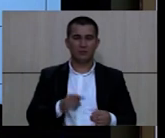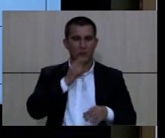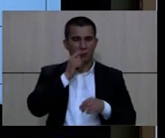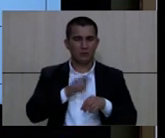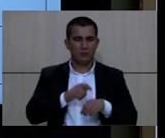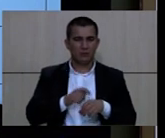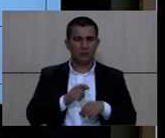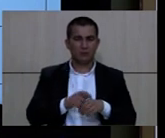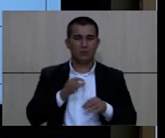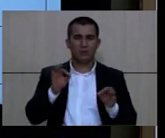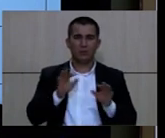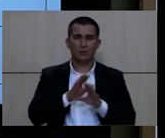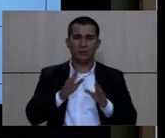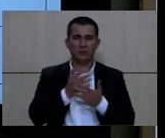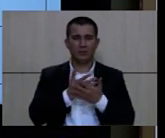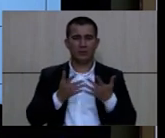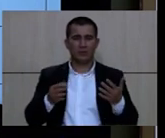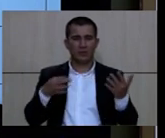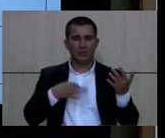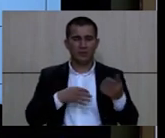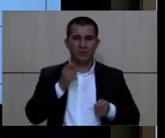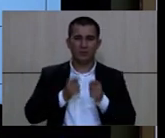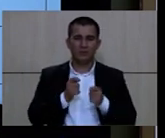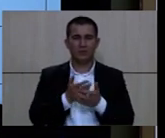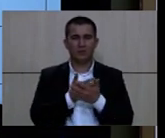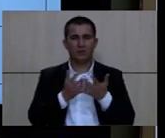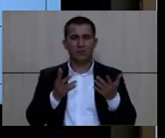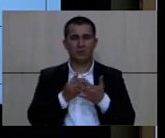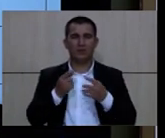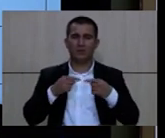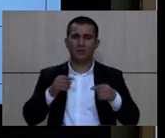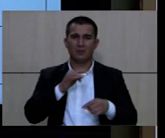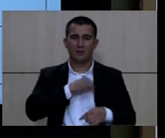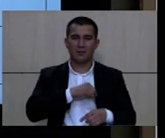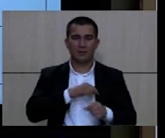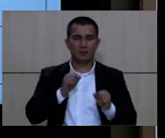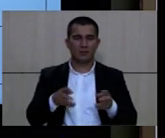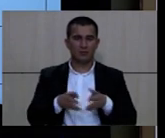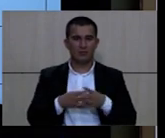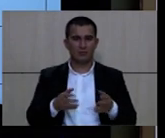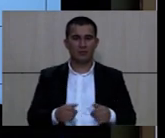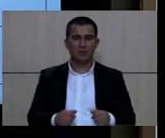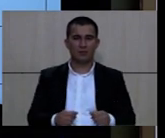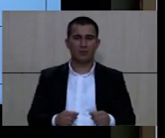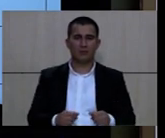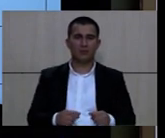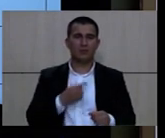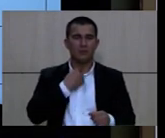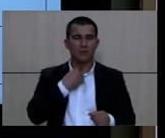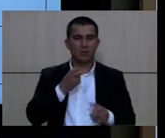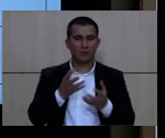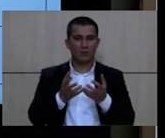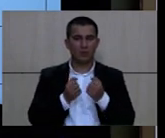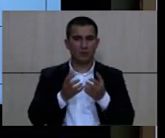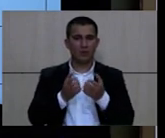qushlar, musiqiy asboblarning tovushlari va boshqa asboblarning tovushlari kiradi. Tovush qabul